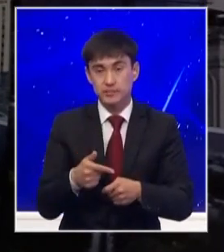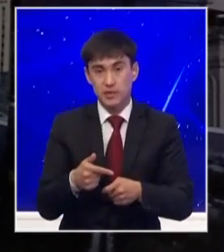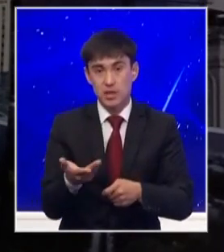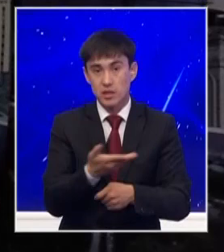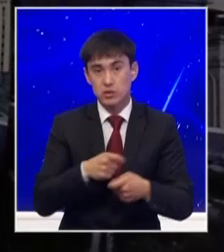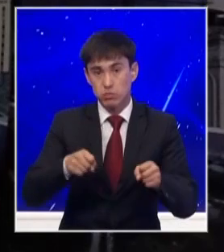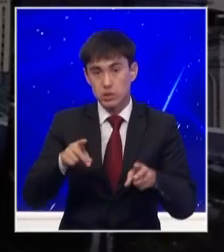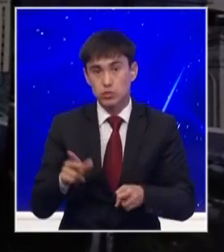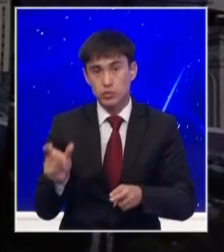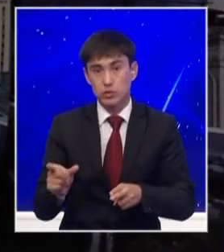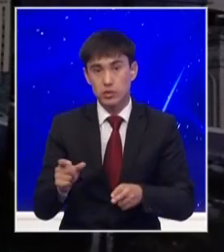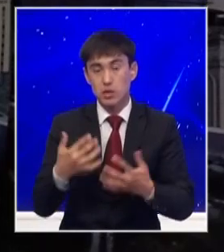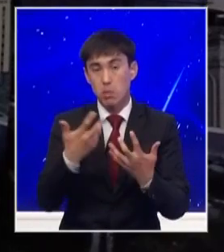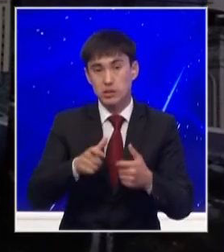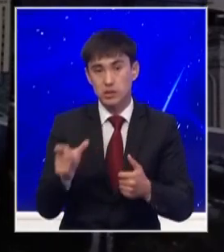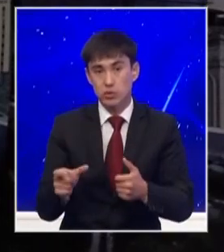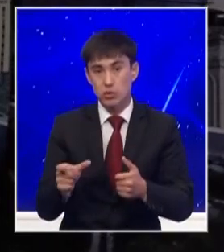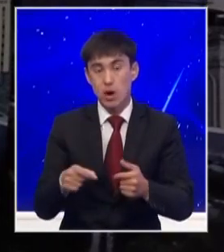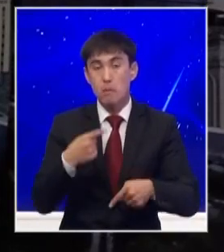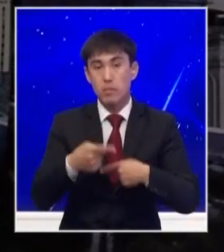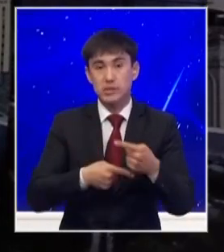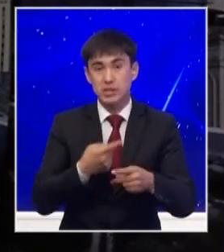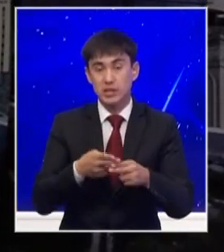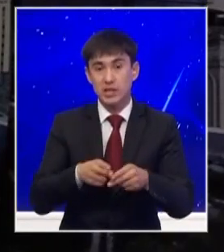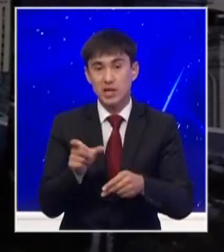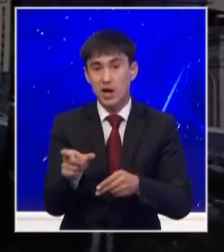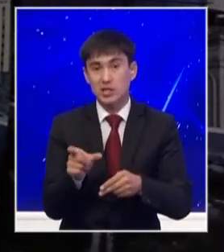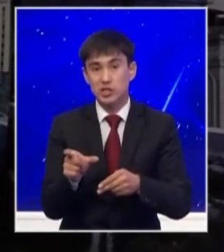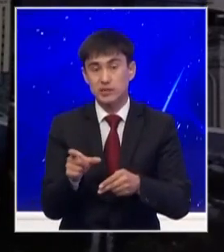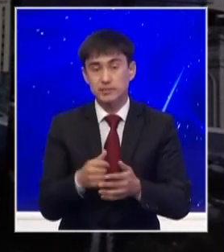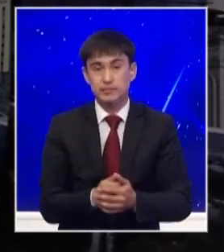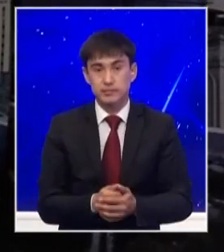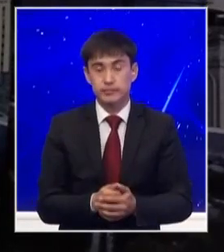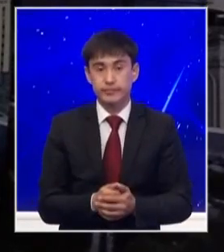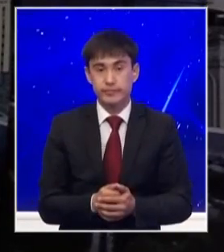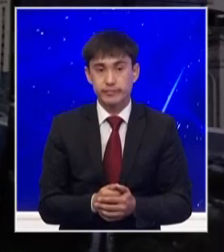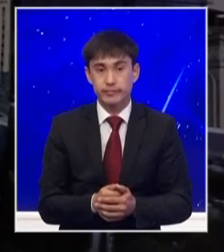нашему преступнику или его посреднику. В последующем на эти карточки